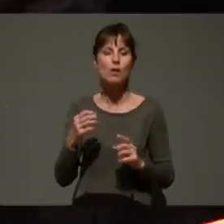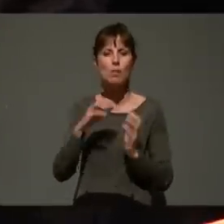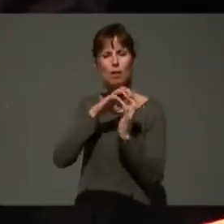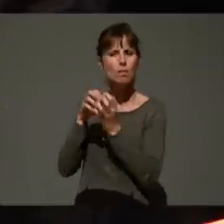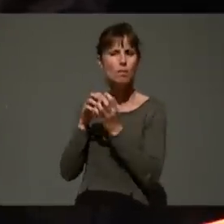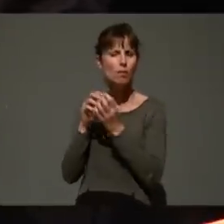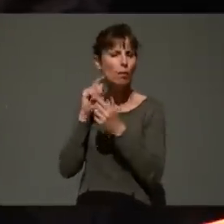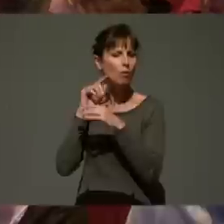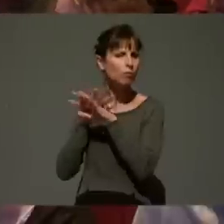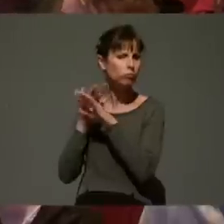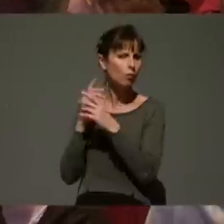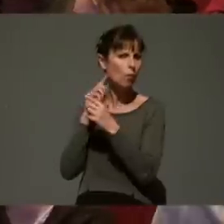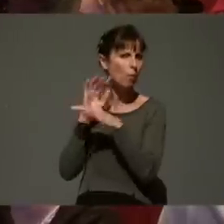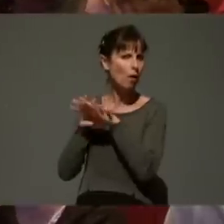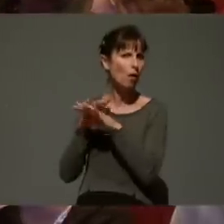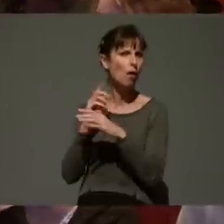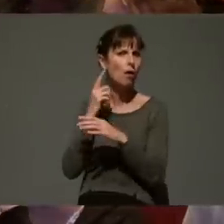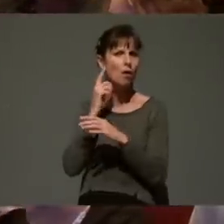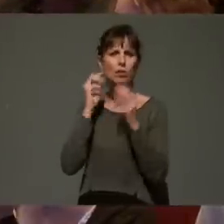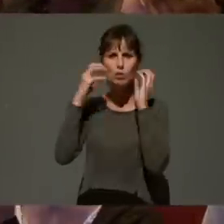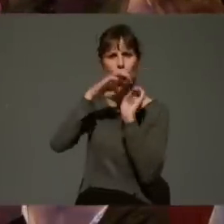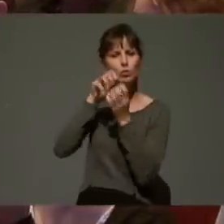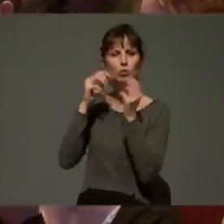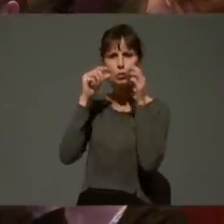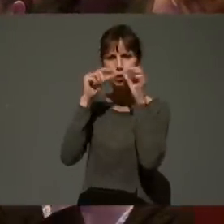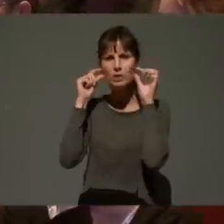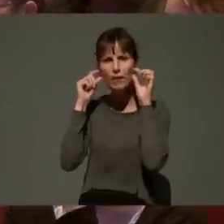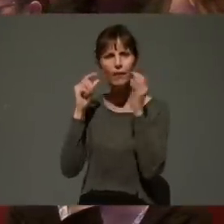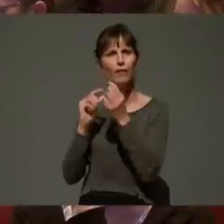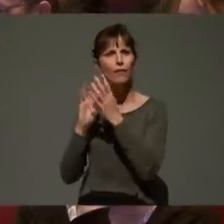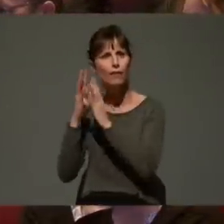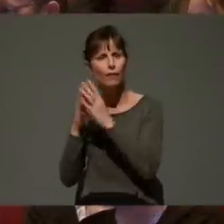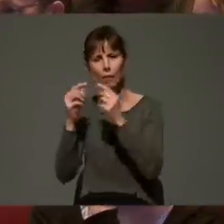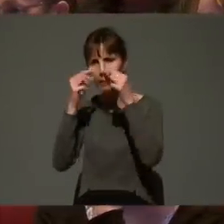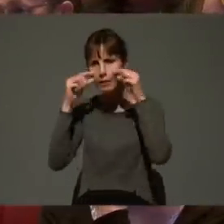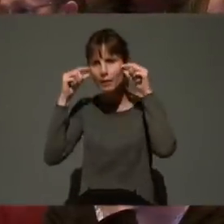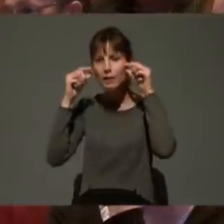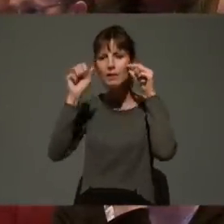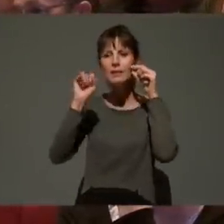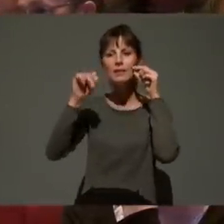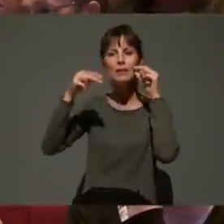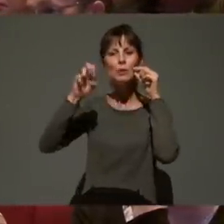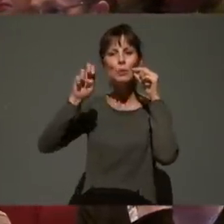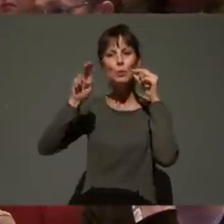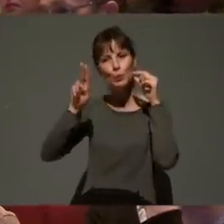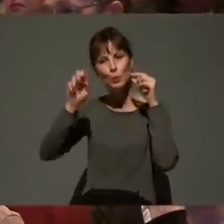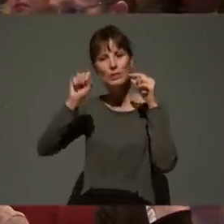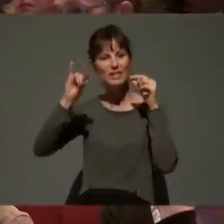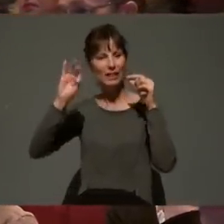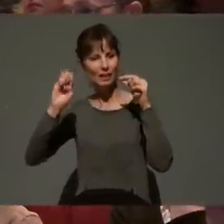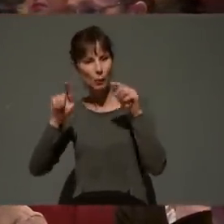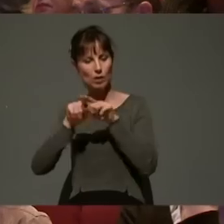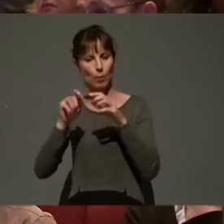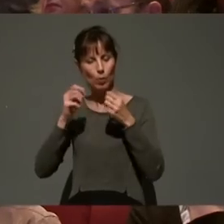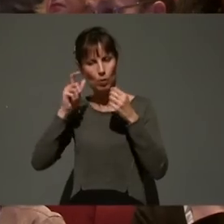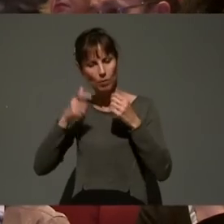foyer infectieux, que ce soit au niveau de la gencive ou autre, comme une sinusite, comme autre, c'est un facteur d'ailleurs de baisse de performance, c'est